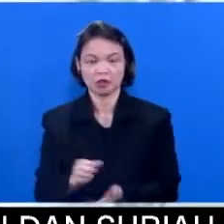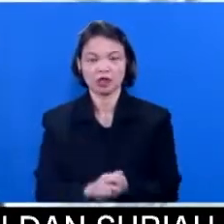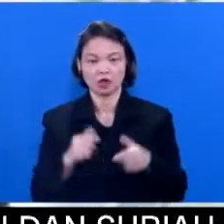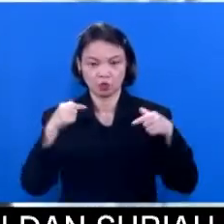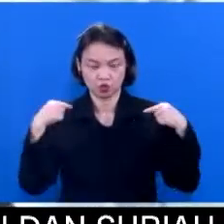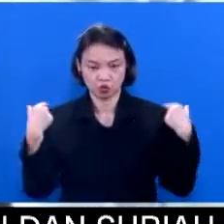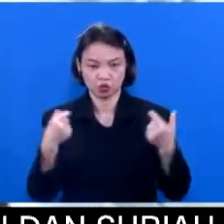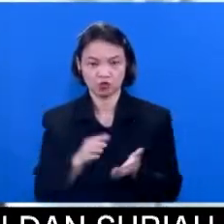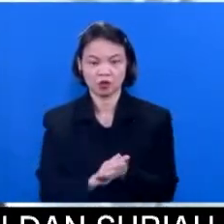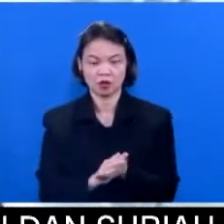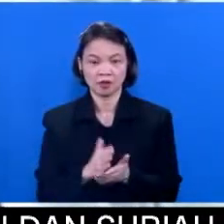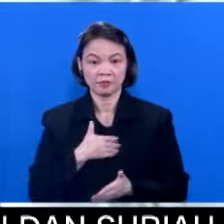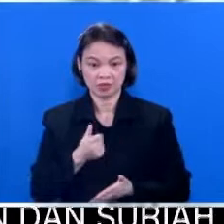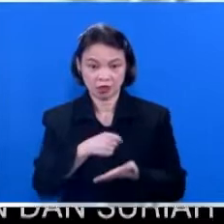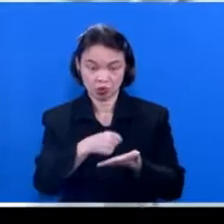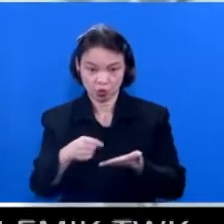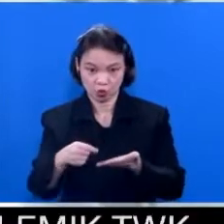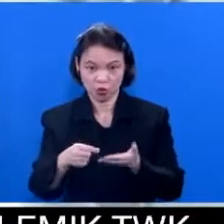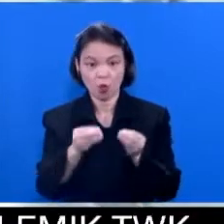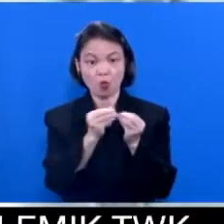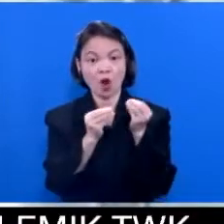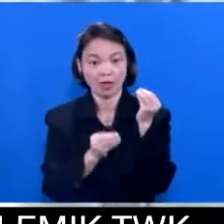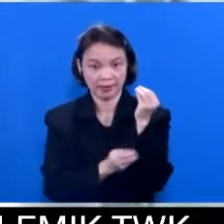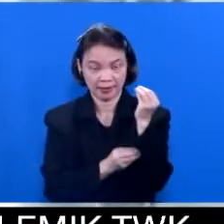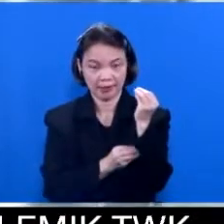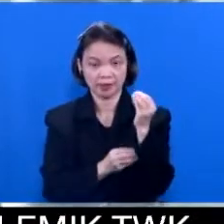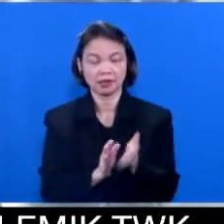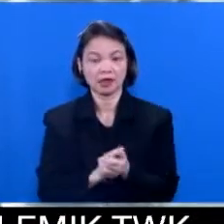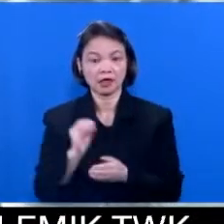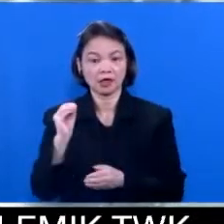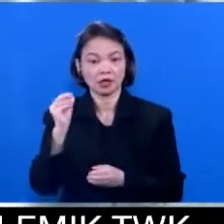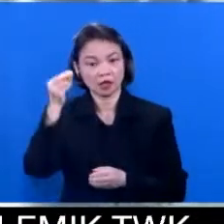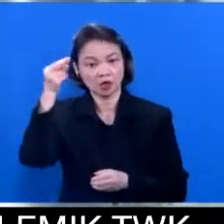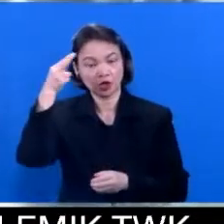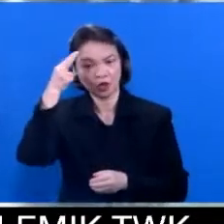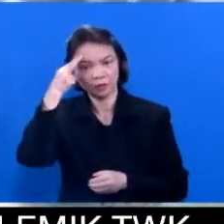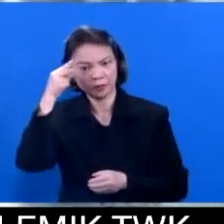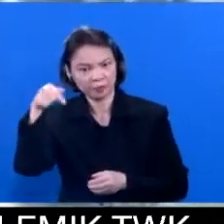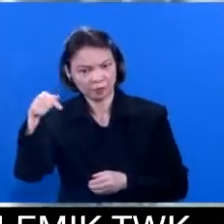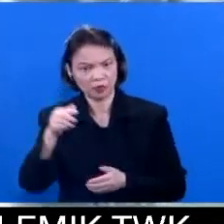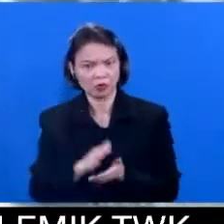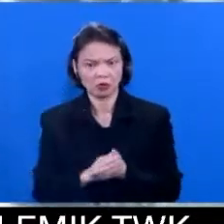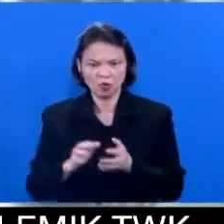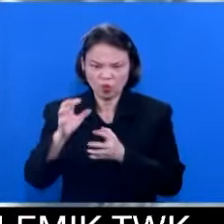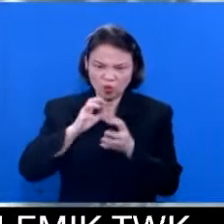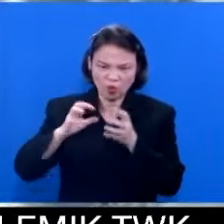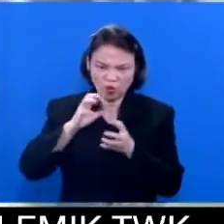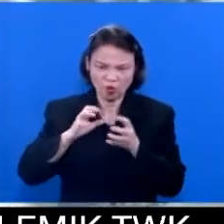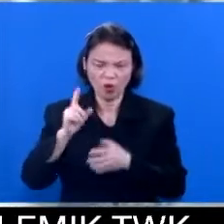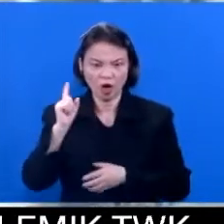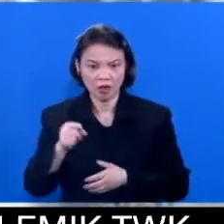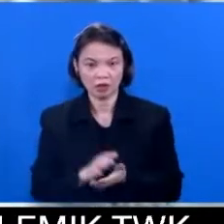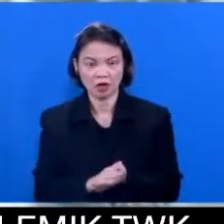boleh ditekan oleh wakil ketua. Ya kan? Jadi perbup itu membuat rancu sehingga terjadilah dualisme